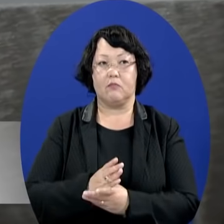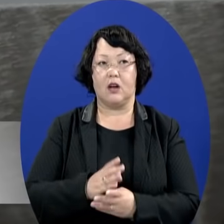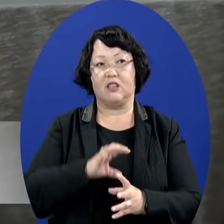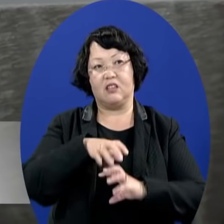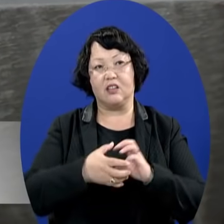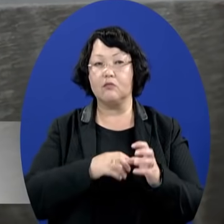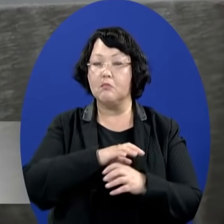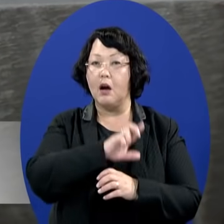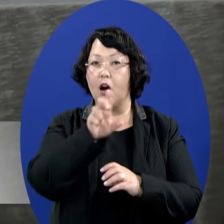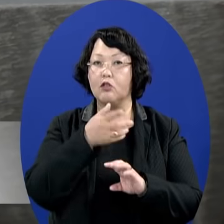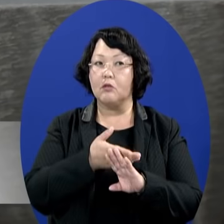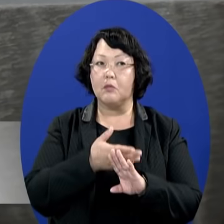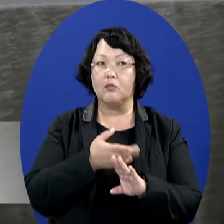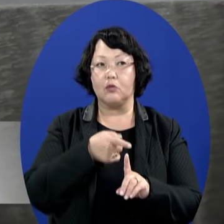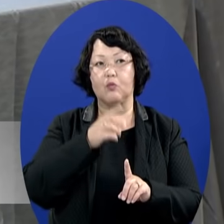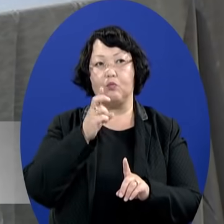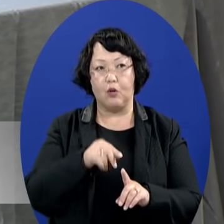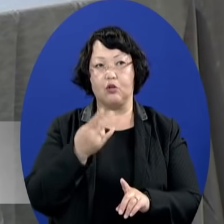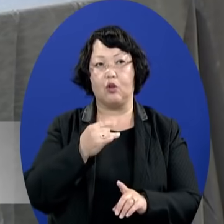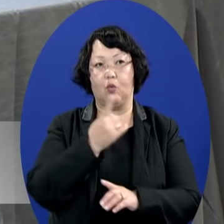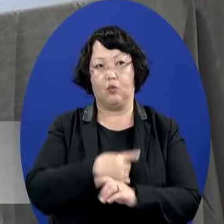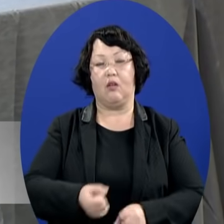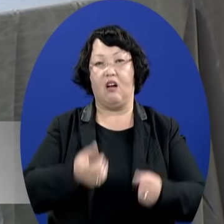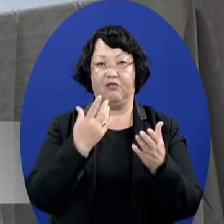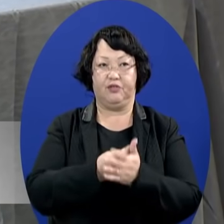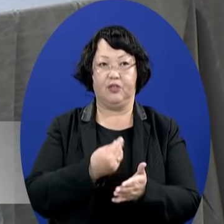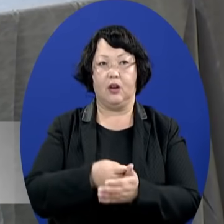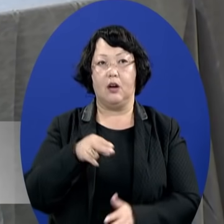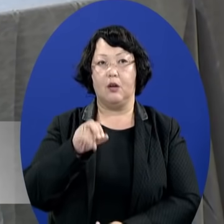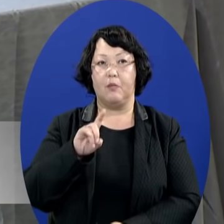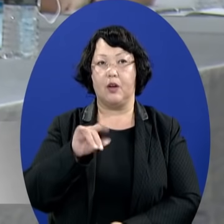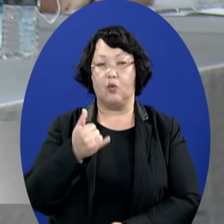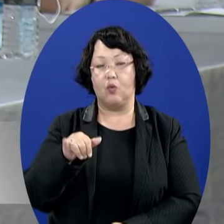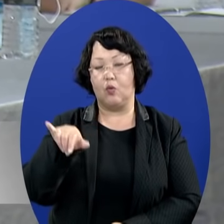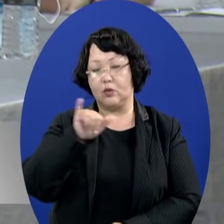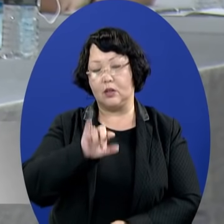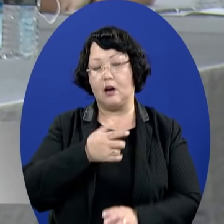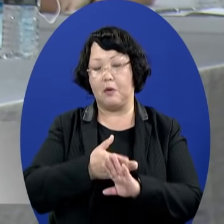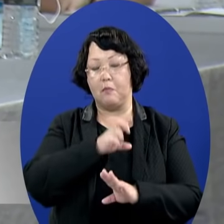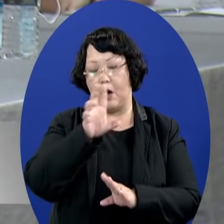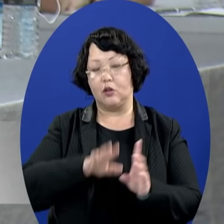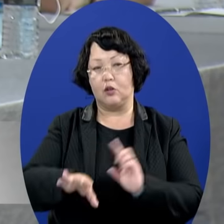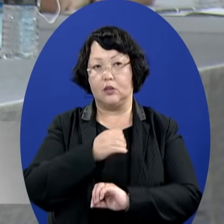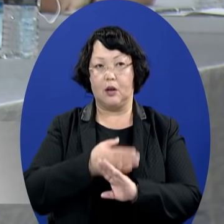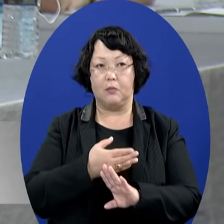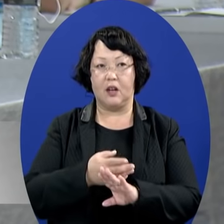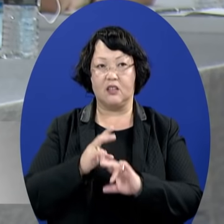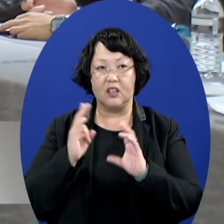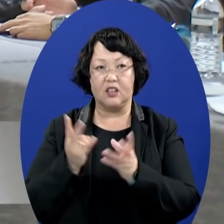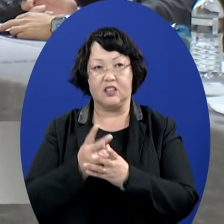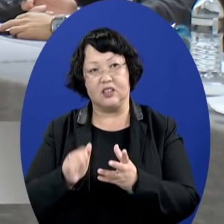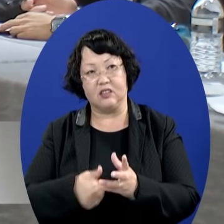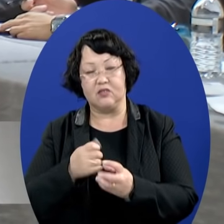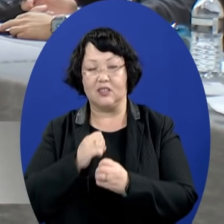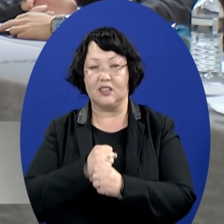нь байгаль орчныг хамгаалах талаар бодит үр дүн төрсөн жишээ цөөнгү байдаг. Тухайлбал Перу улсын парламентдах байгаль орчны бүлэг нэгдмэл идэвхтэй үйл ажиллагааныхаа нөлөөгөөр